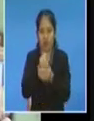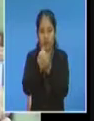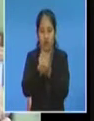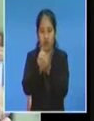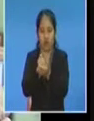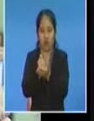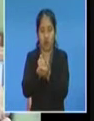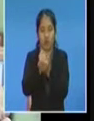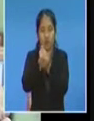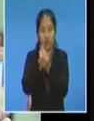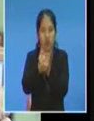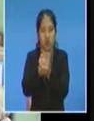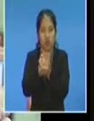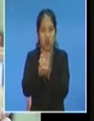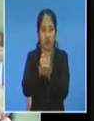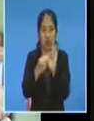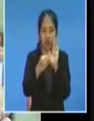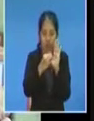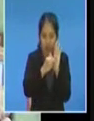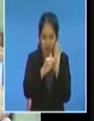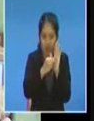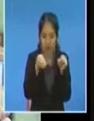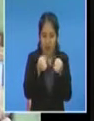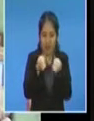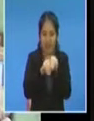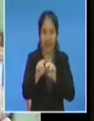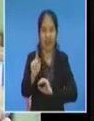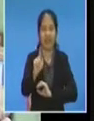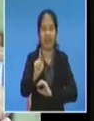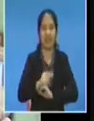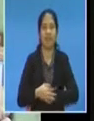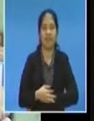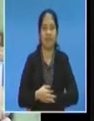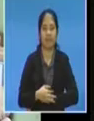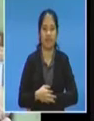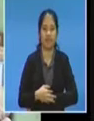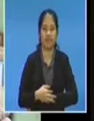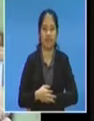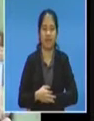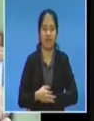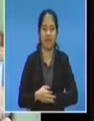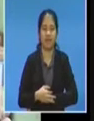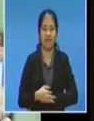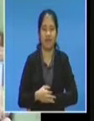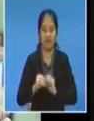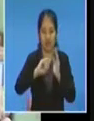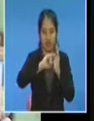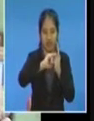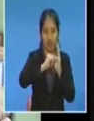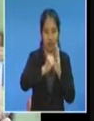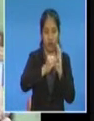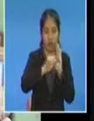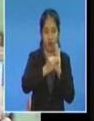ในเขตปริมณฑลครับผมจะไม่บอกว่าเป็นที่ไหนเดี๋ยวจะทราบว่าเป็นปทุมธานี